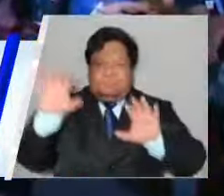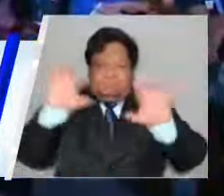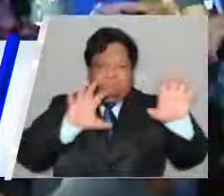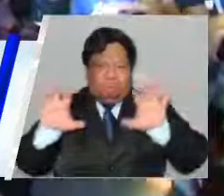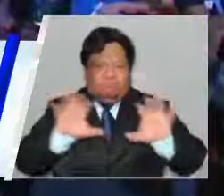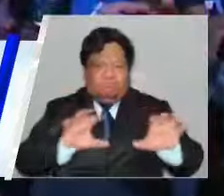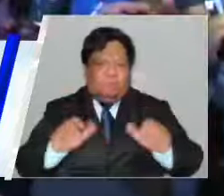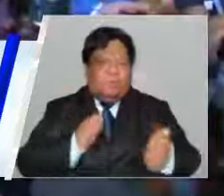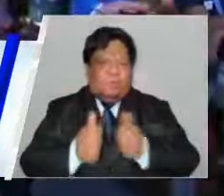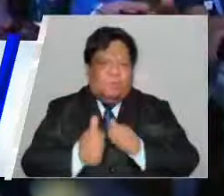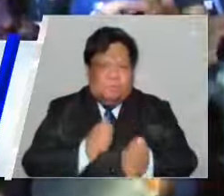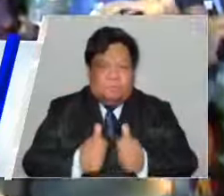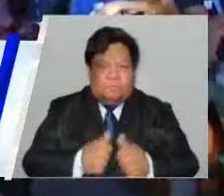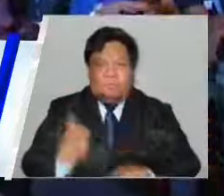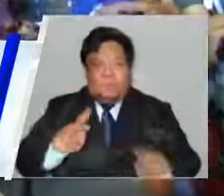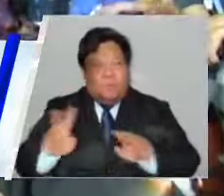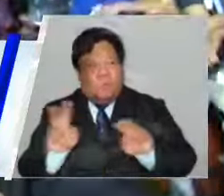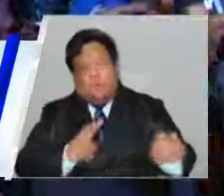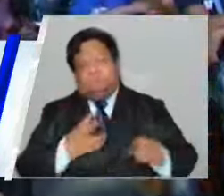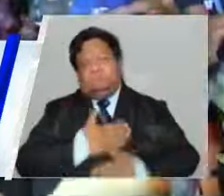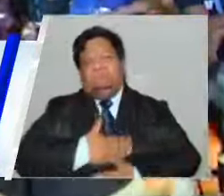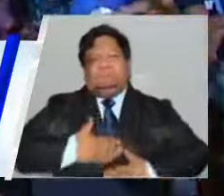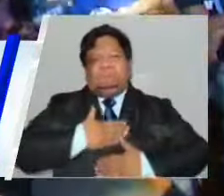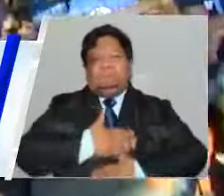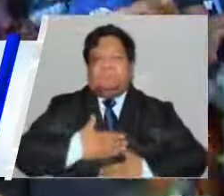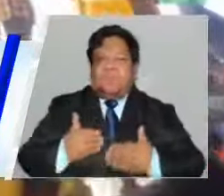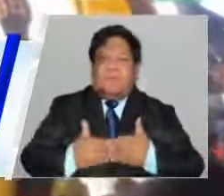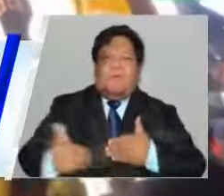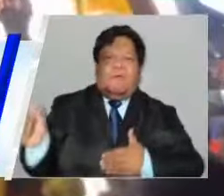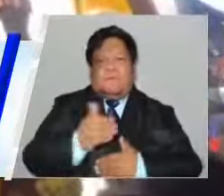nanood, tuwang-tuwa sa maagang pa-Christmas party ng lungsod.